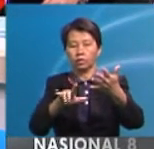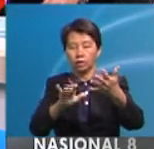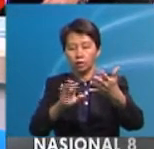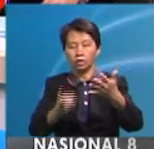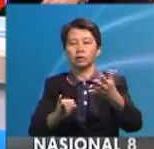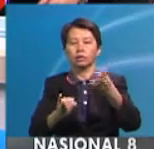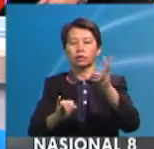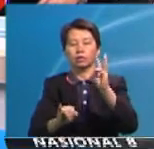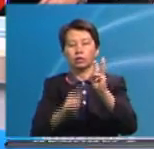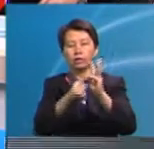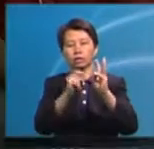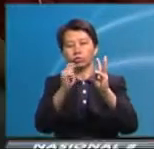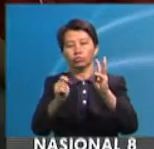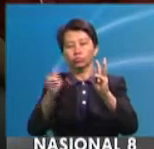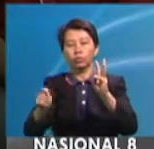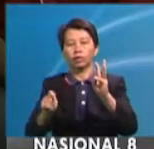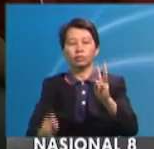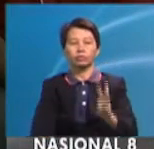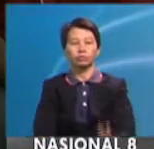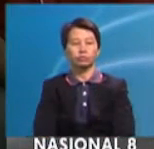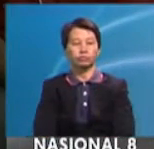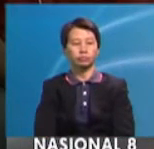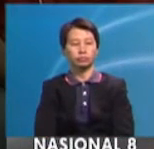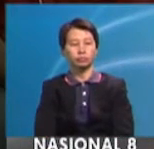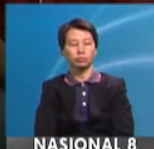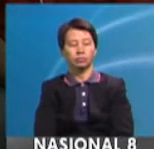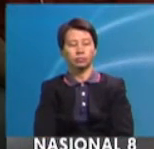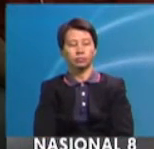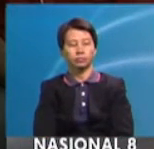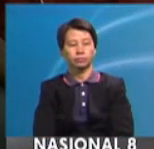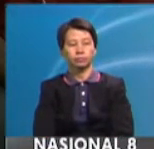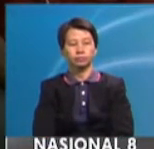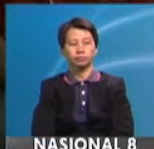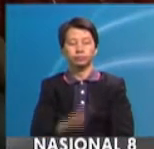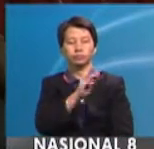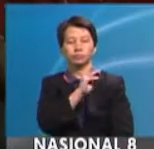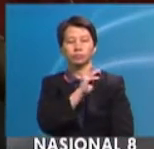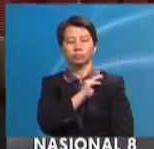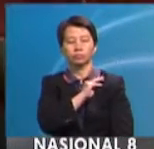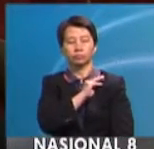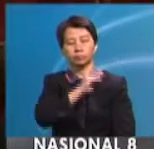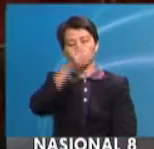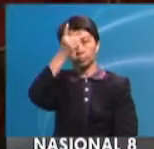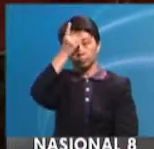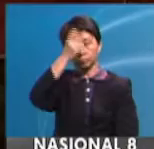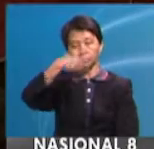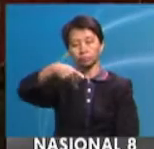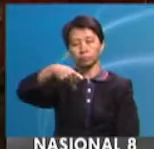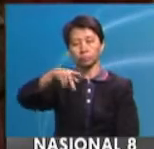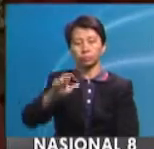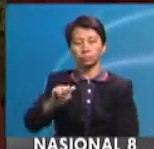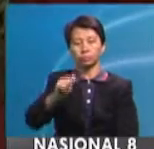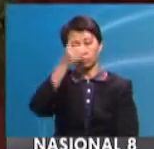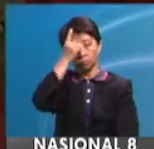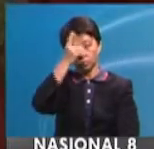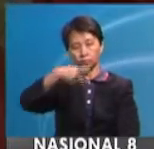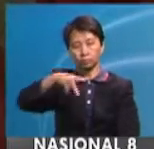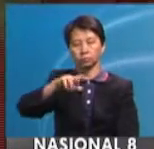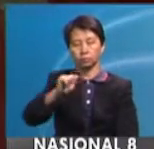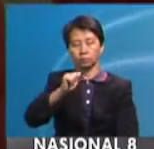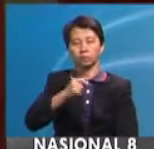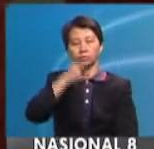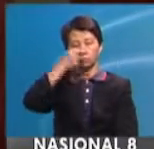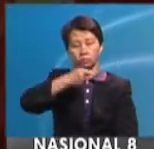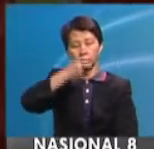tumpat untuk hanya 2,5 juta menteri perdagangan antar bangsa dan industri Datuk Sri Mustafa